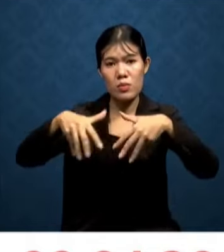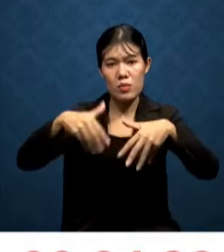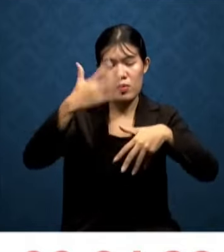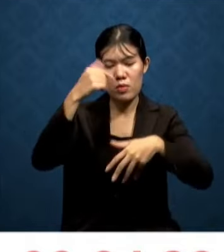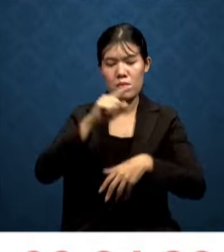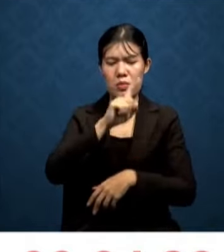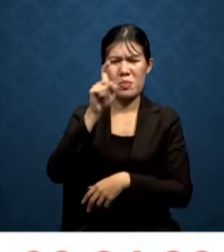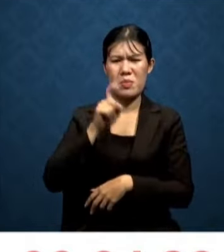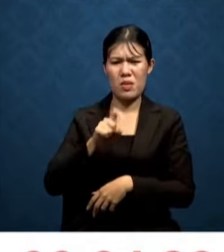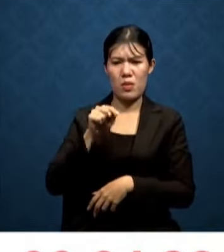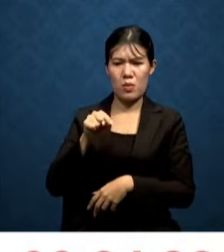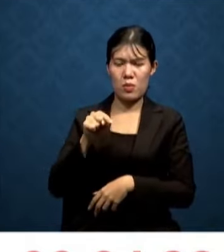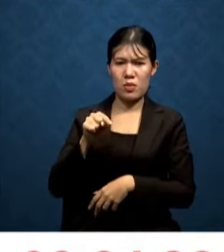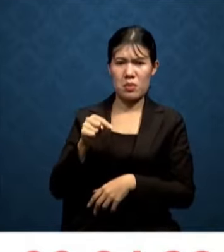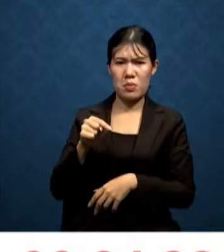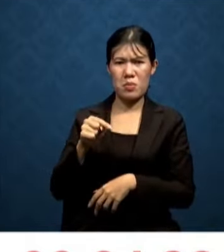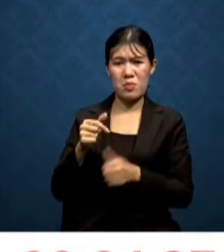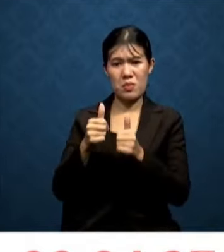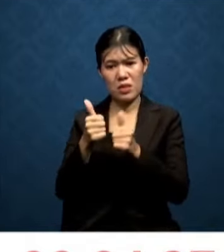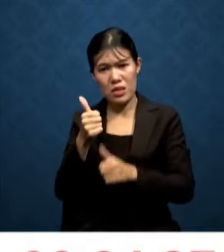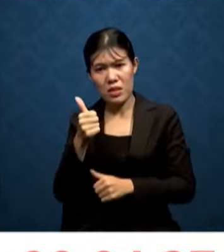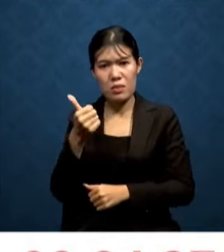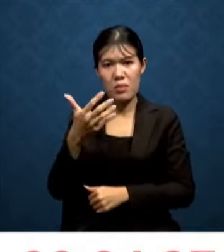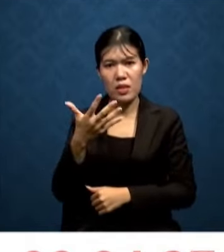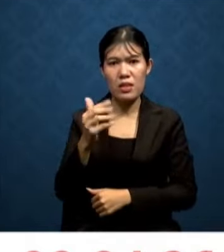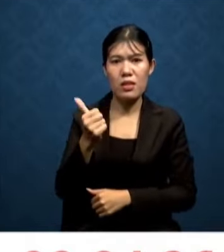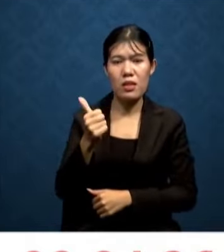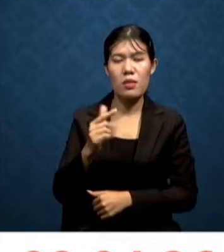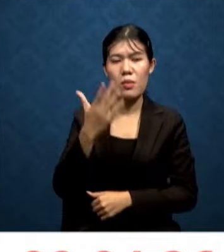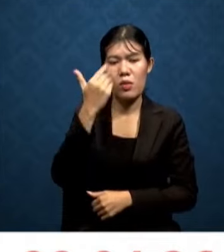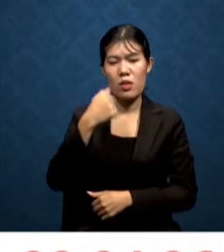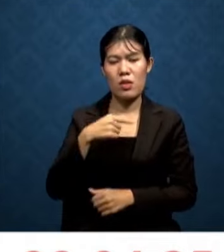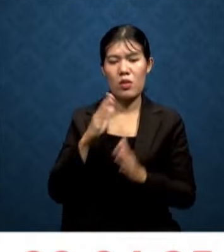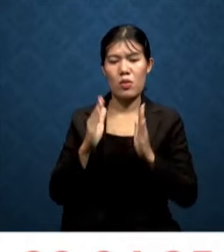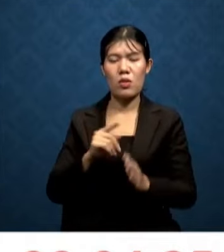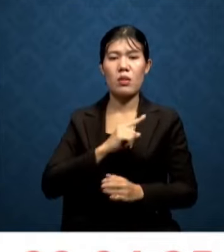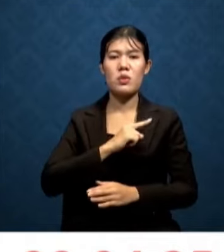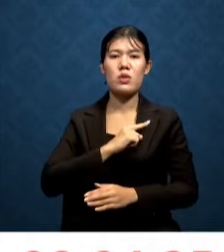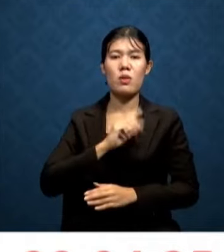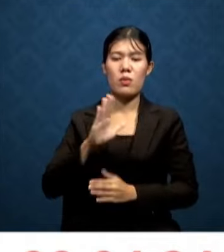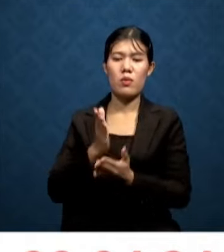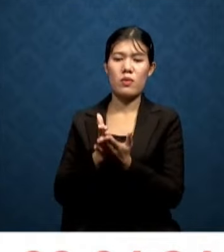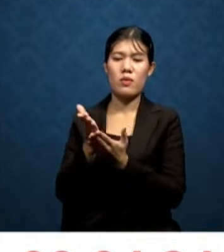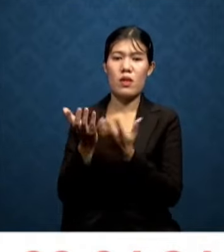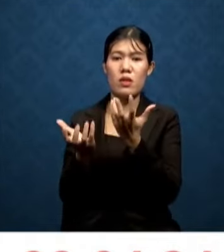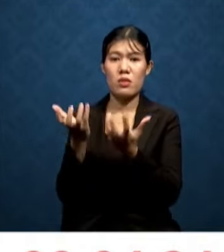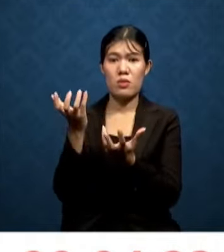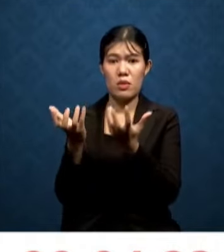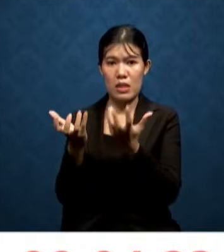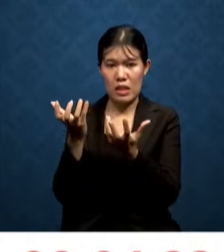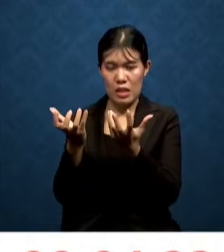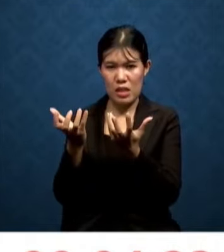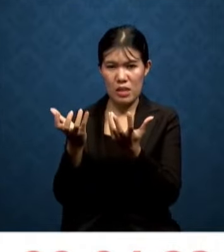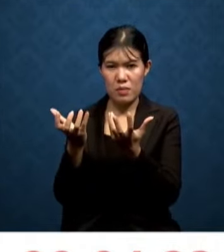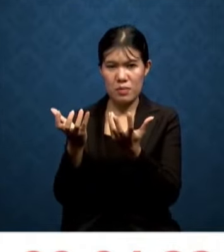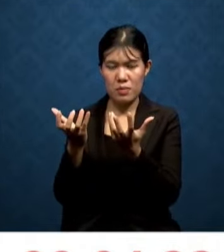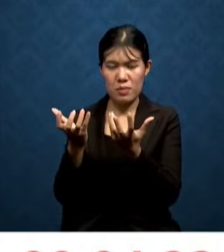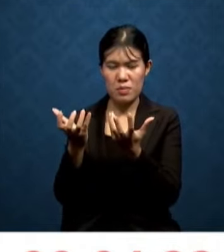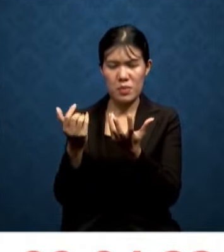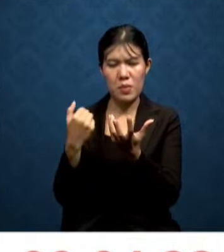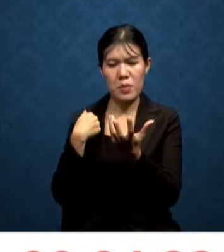ความเหมาะสมและจริยธรรมของผู้ดํารงตําแหน่งในทางตุลาการจึงไม่ได้เป็นเพียงปัญหาของบุคคลเท่